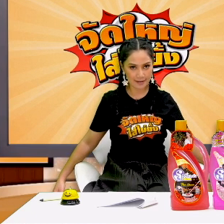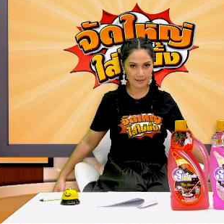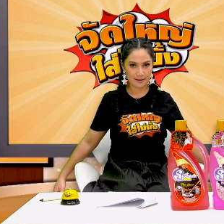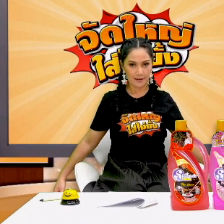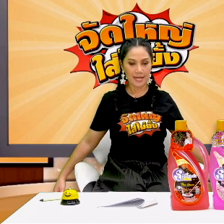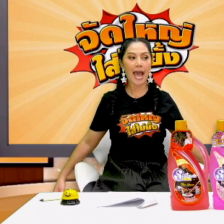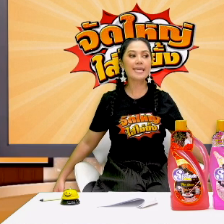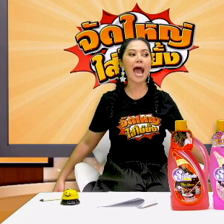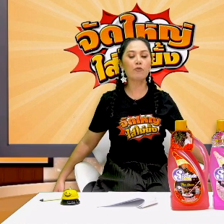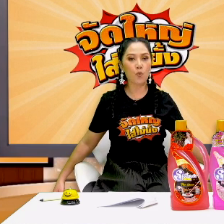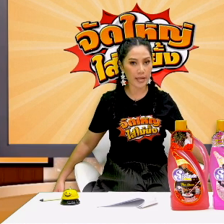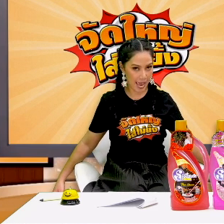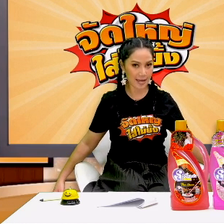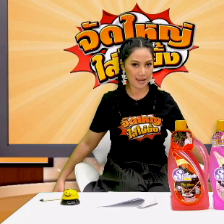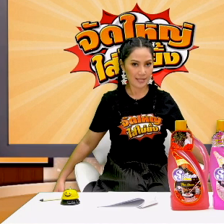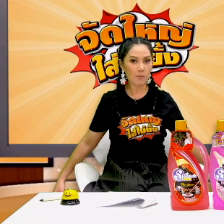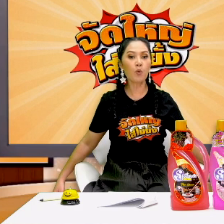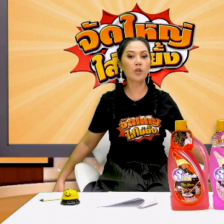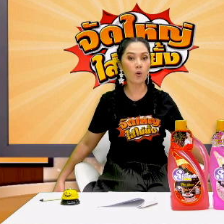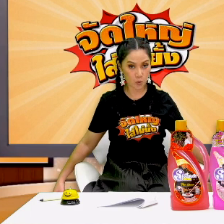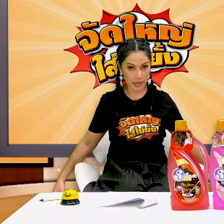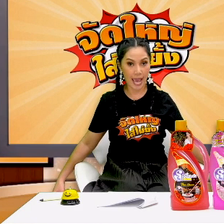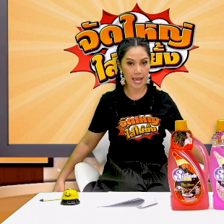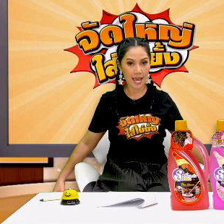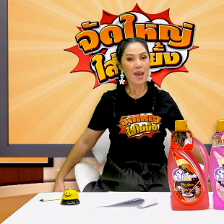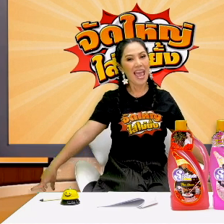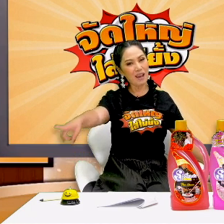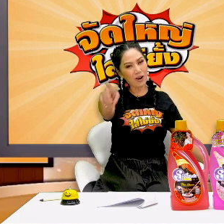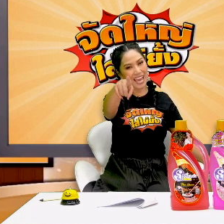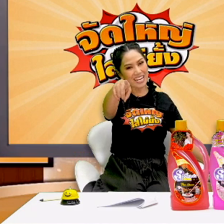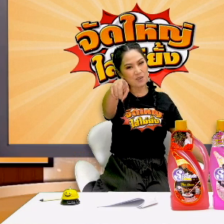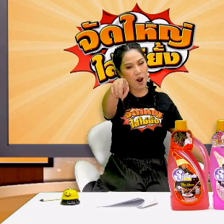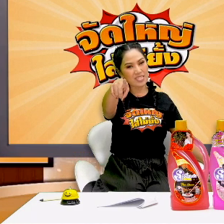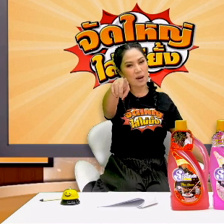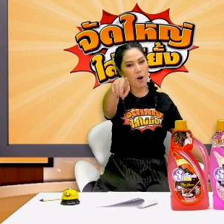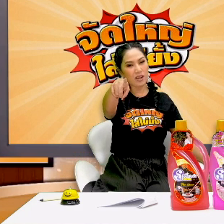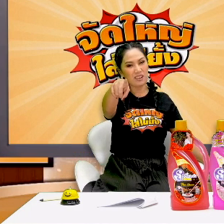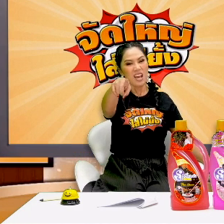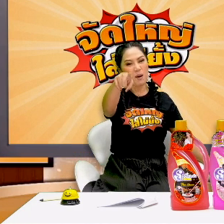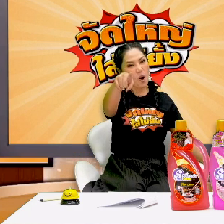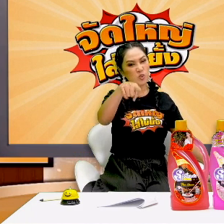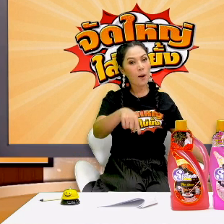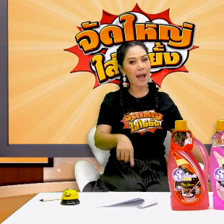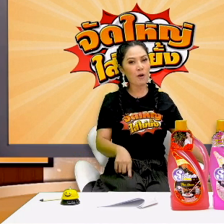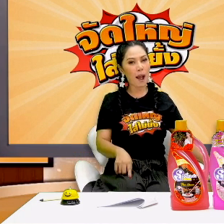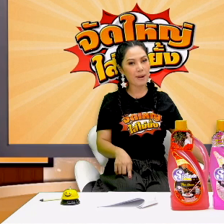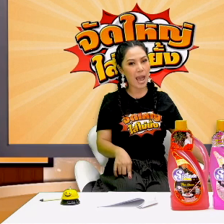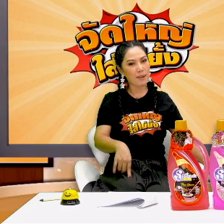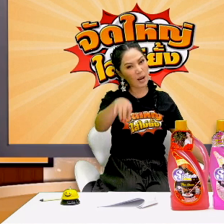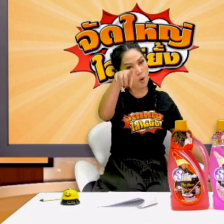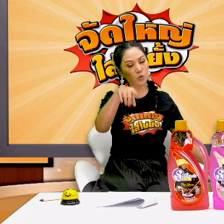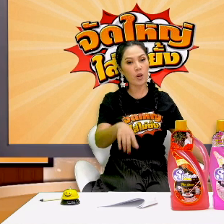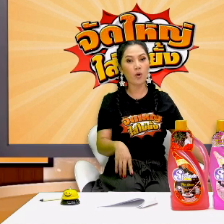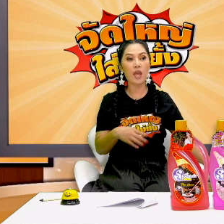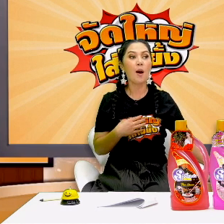งหน้ายาวสวยไงจมูกโด่งสวยไงแอบพวกแกกำลังจะบอกสิกมลตัวบ้าความงามเล